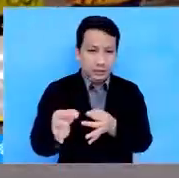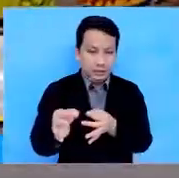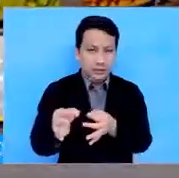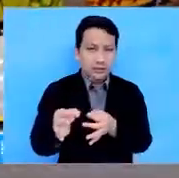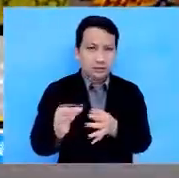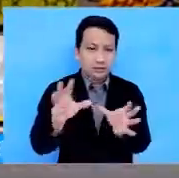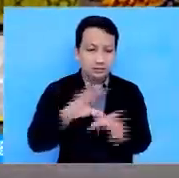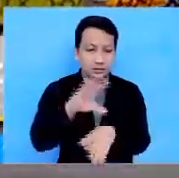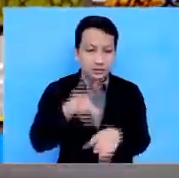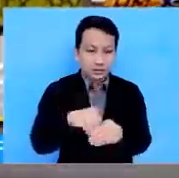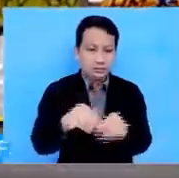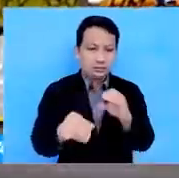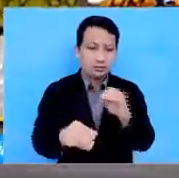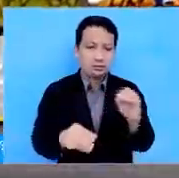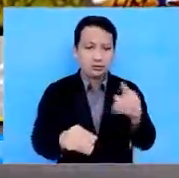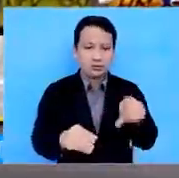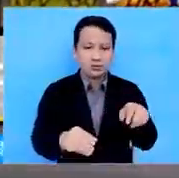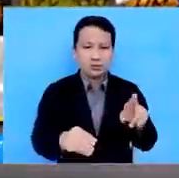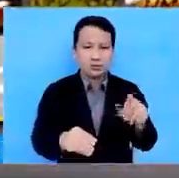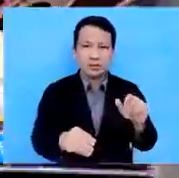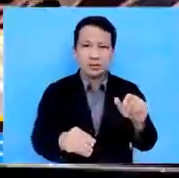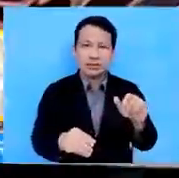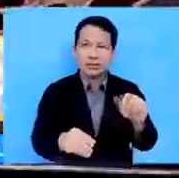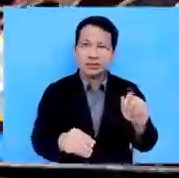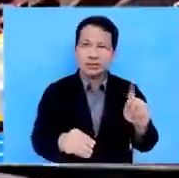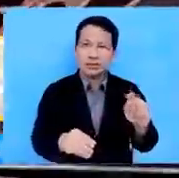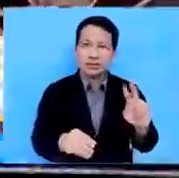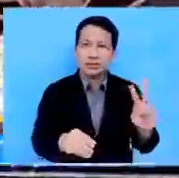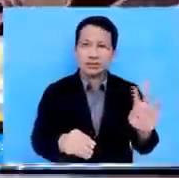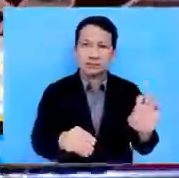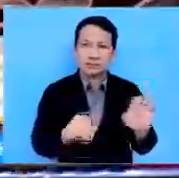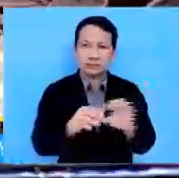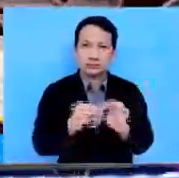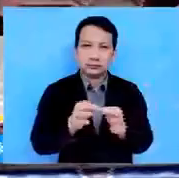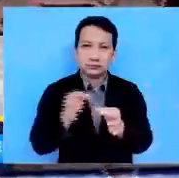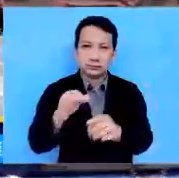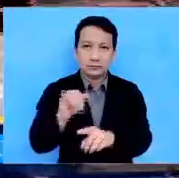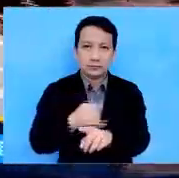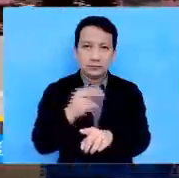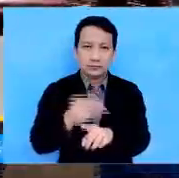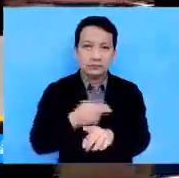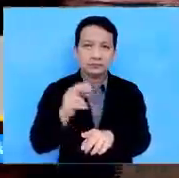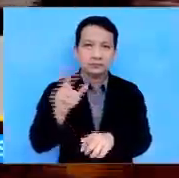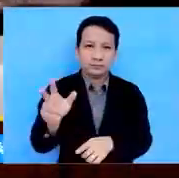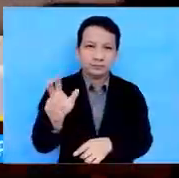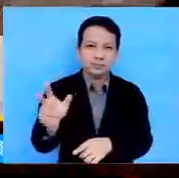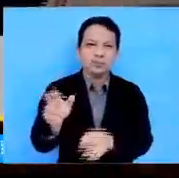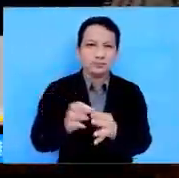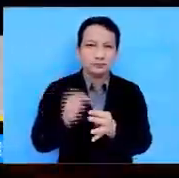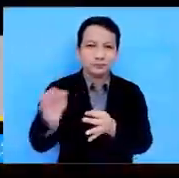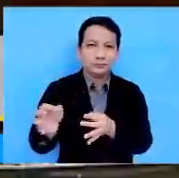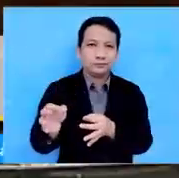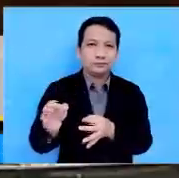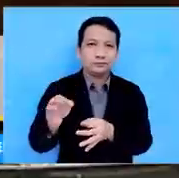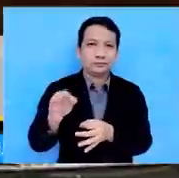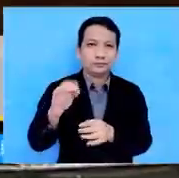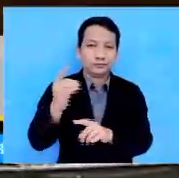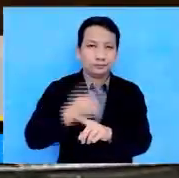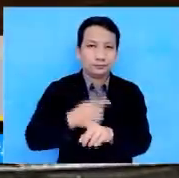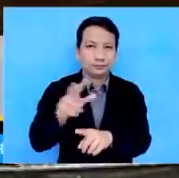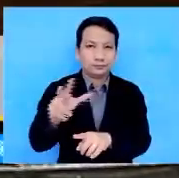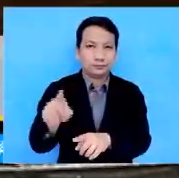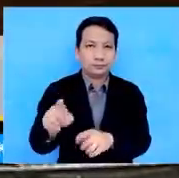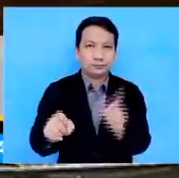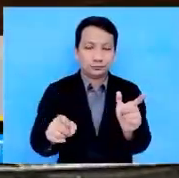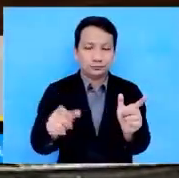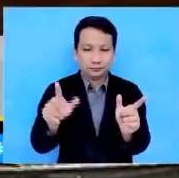sa kooperatiba. Imbes na sa June 30, extended ito hanggang December 31, 2023.